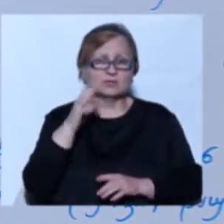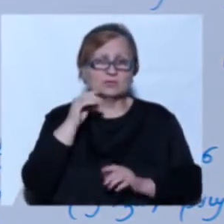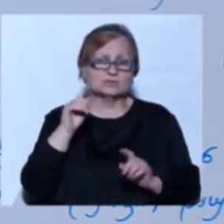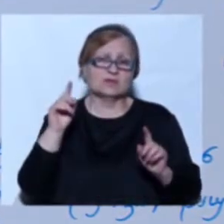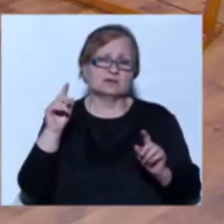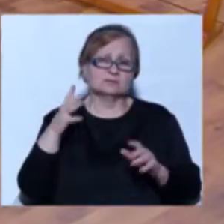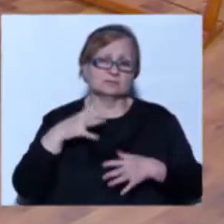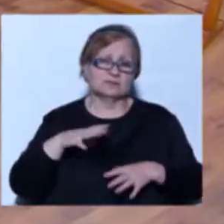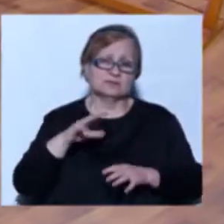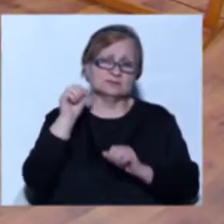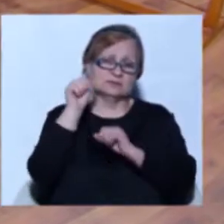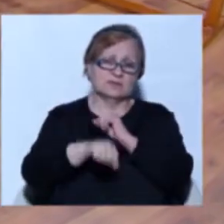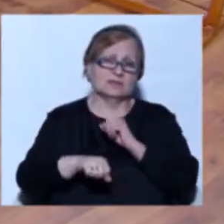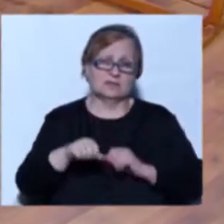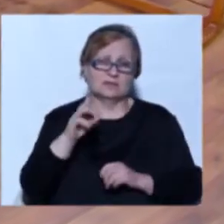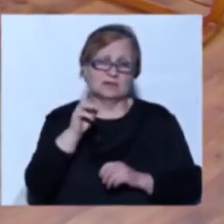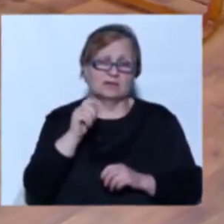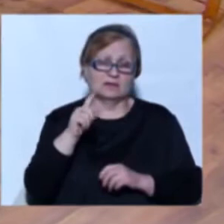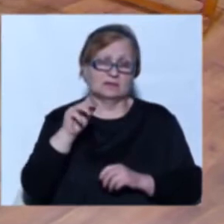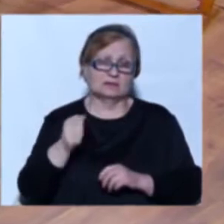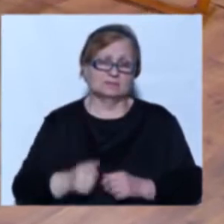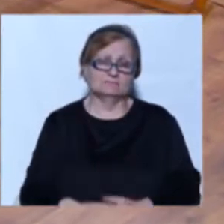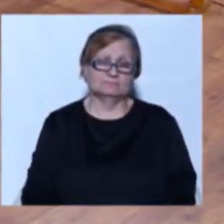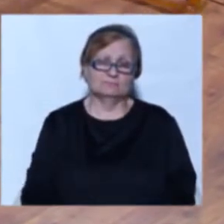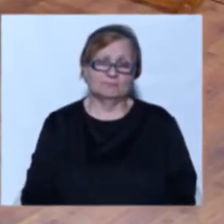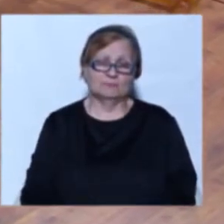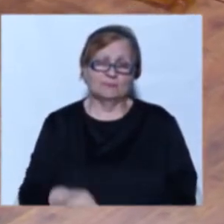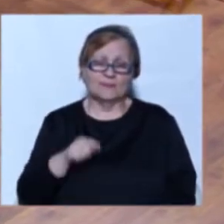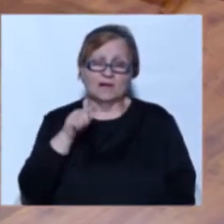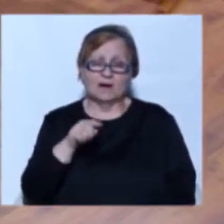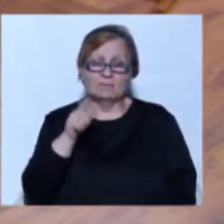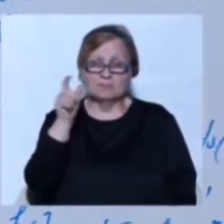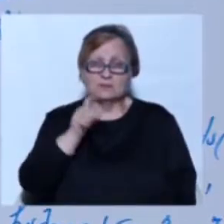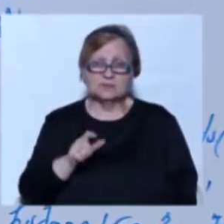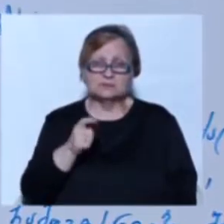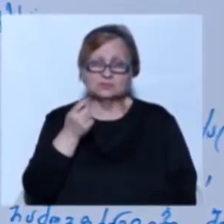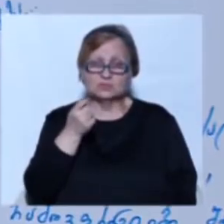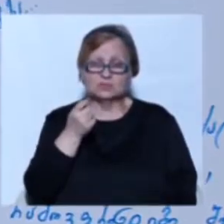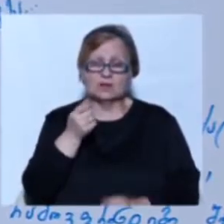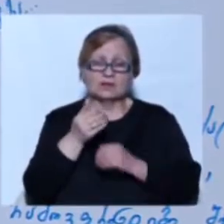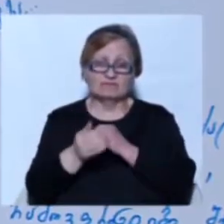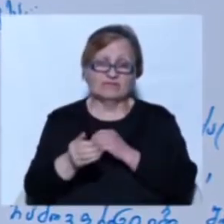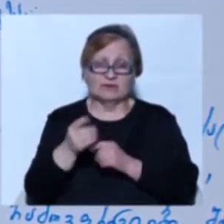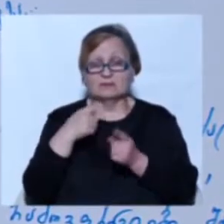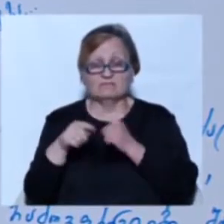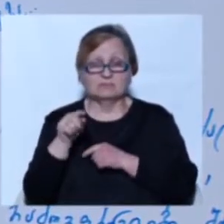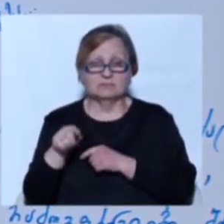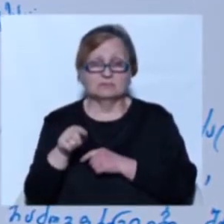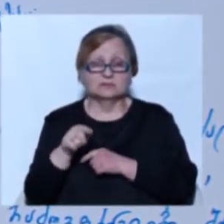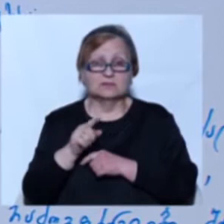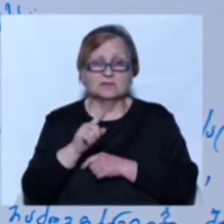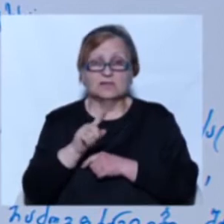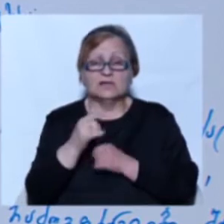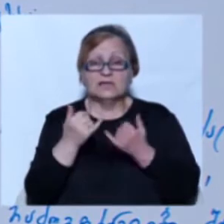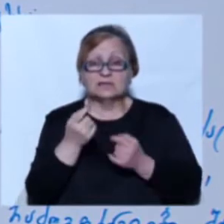სპარსთა. ამ ლექს ჩვენ ცოტა მოგვიანებით დაუბრუნდებით. ახლა კი ვთქვათ, ცოტა